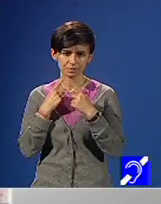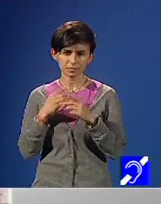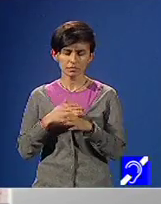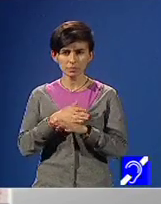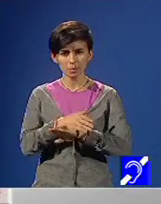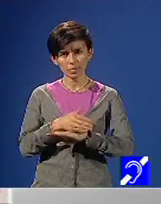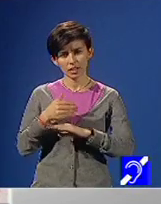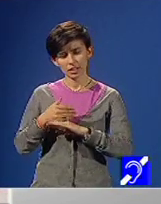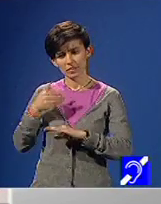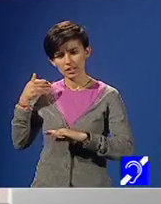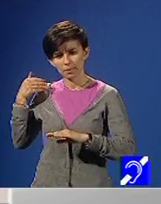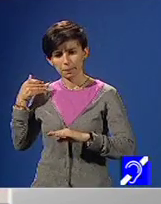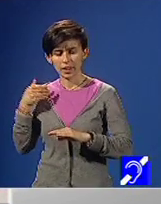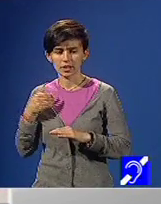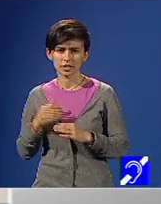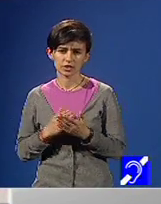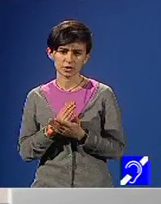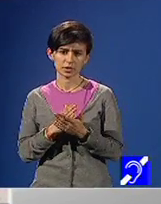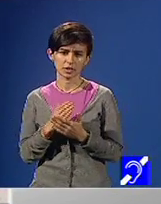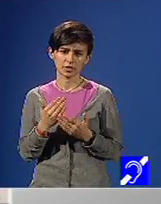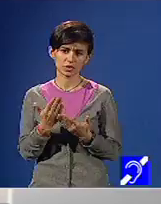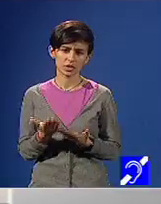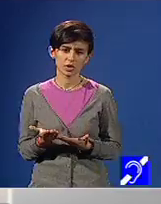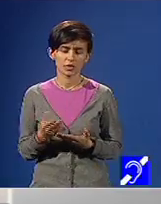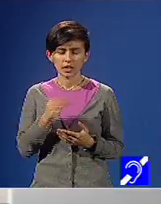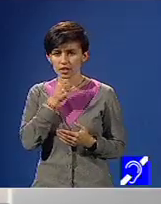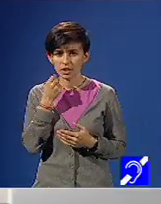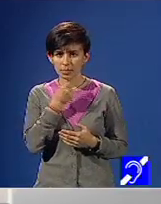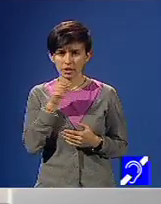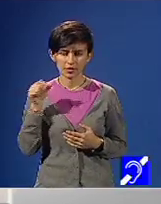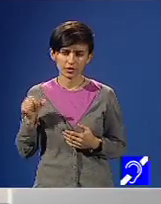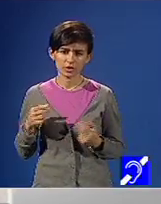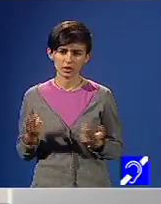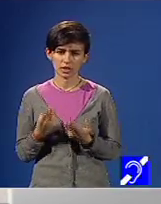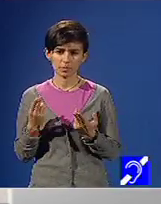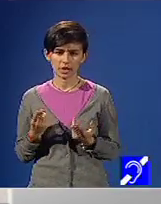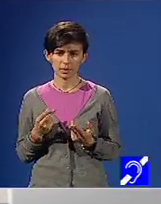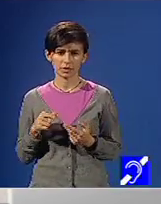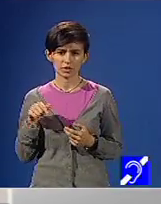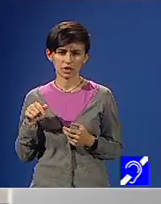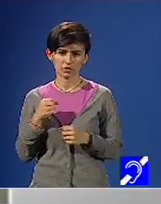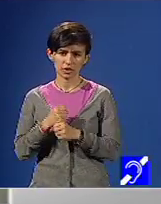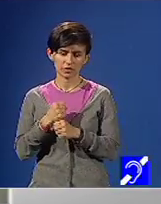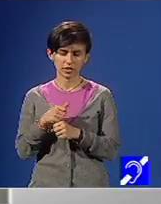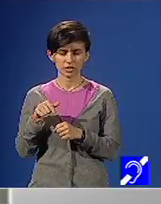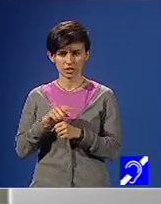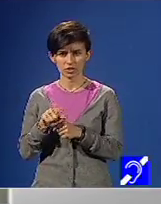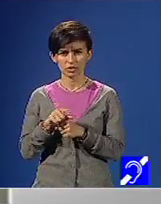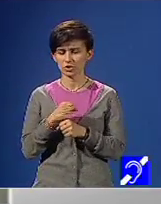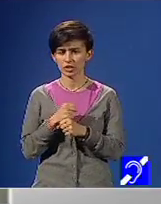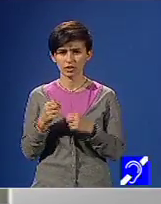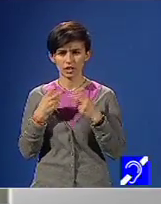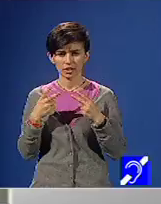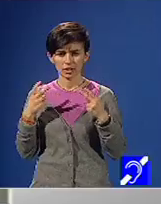servicii acordate beneficiarilor cât mai repede cu putință. Da. Și asta e ceea ce faceți voi acolo, e cu adevărat important acest lucru.